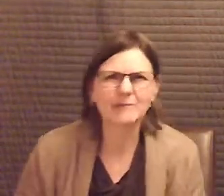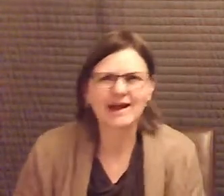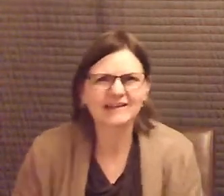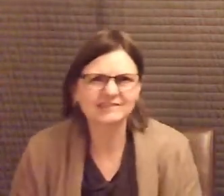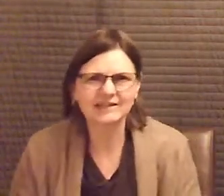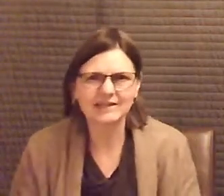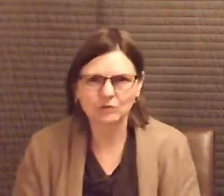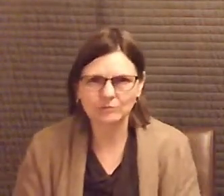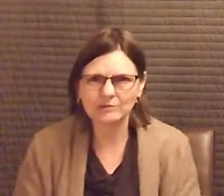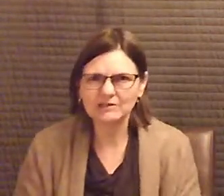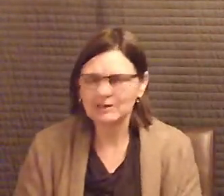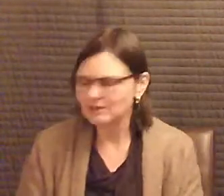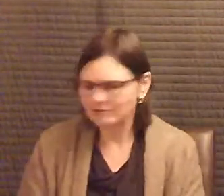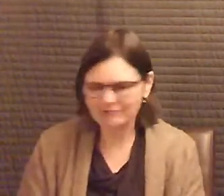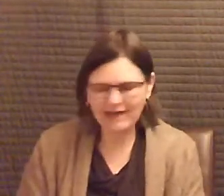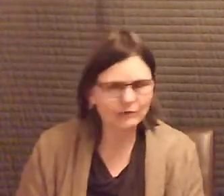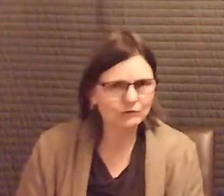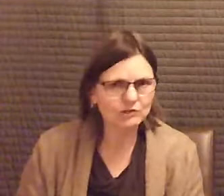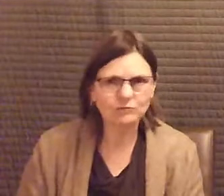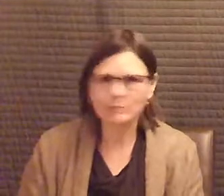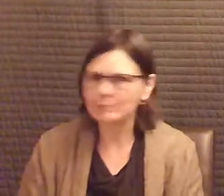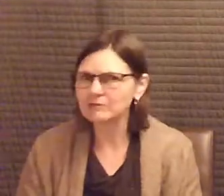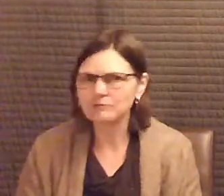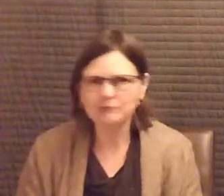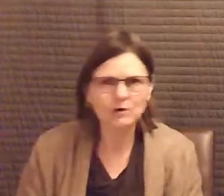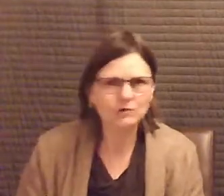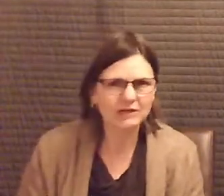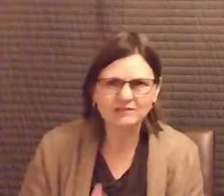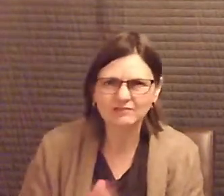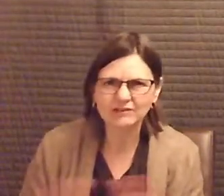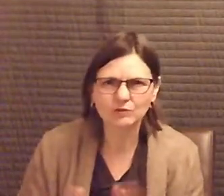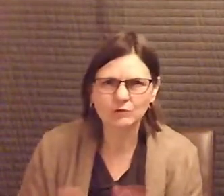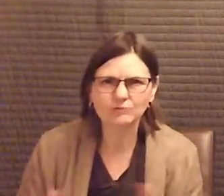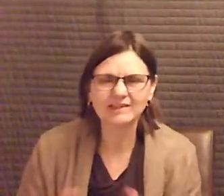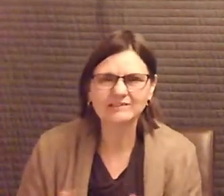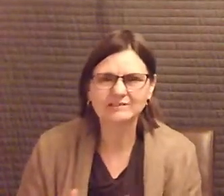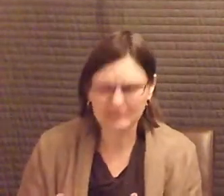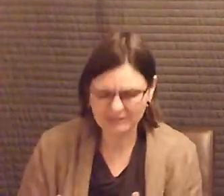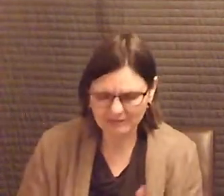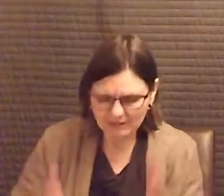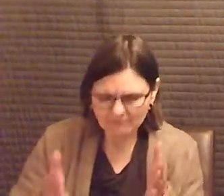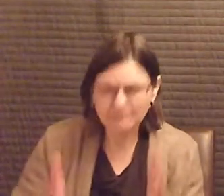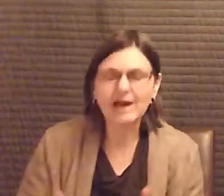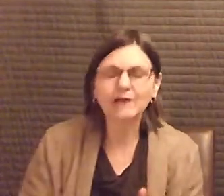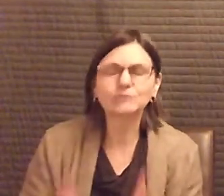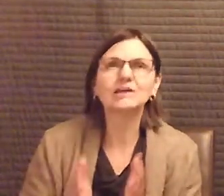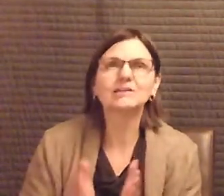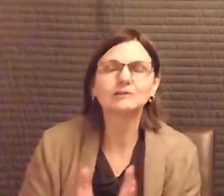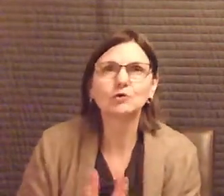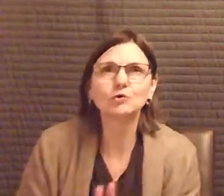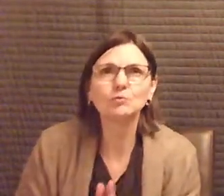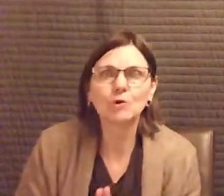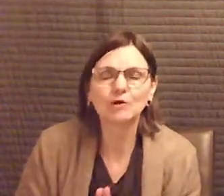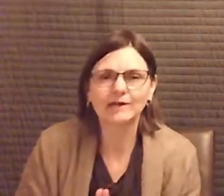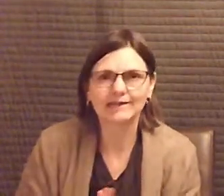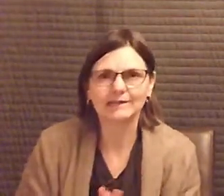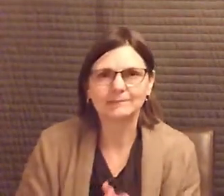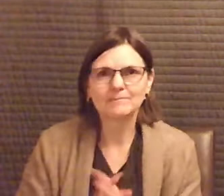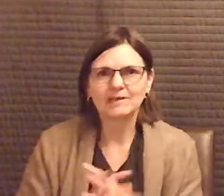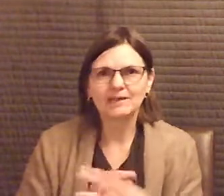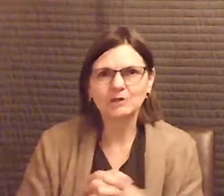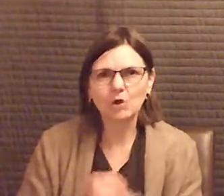aardse rijkdommen we vragen niet om een man vrouw kind wat dan ook van deze weer vragen nu hier dat we kunnen mogen